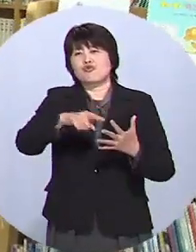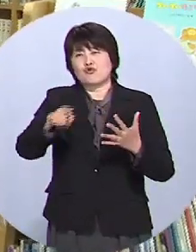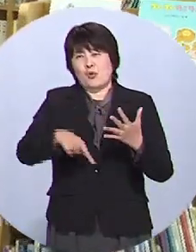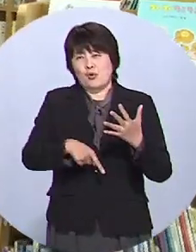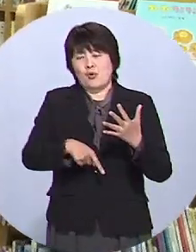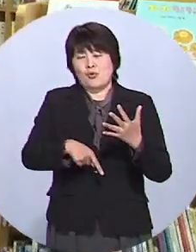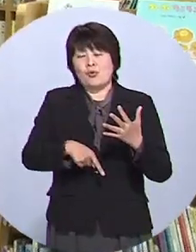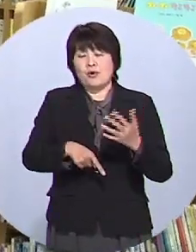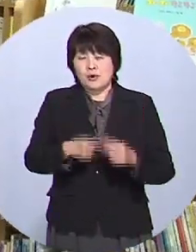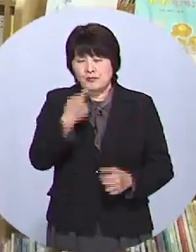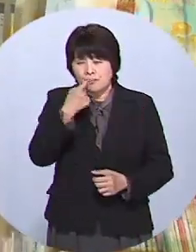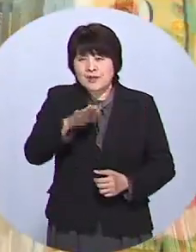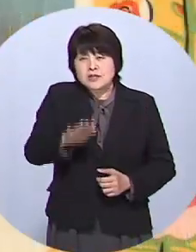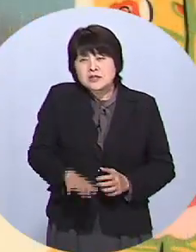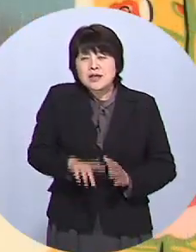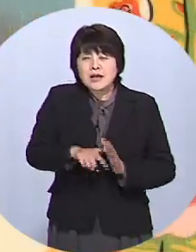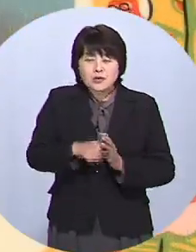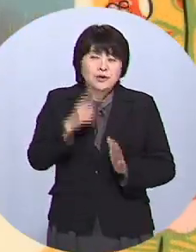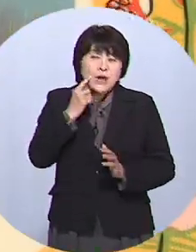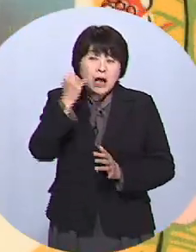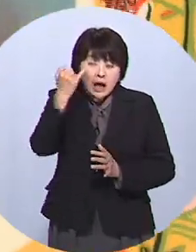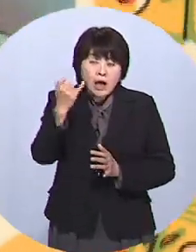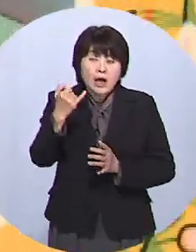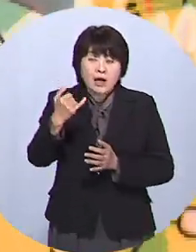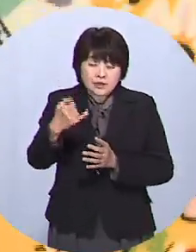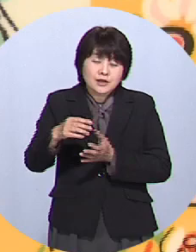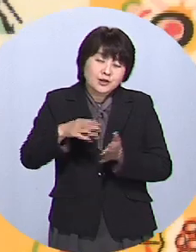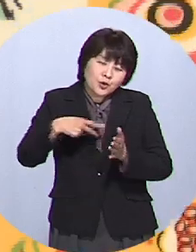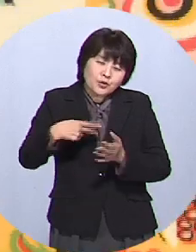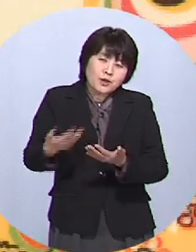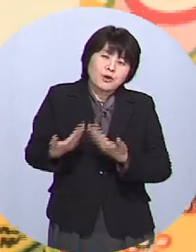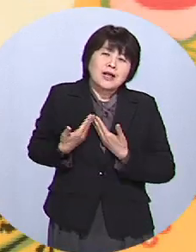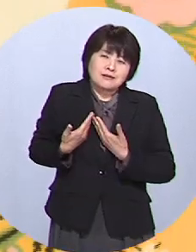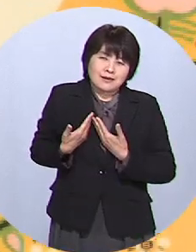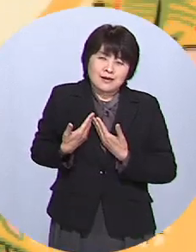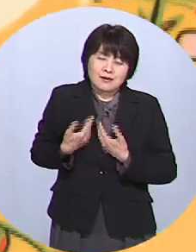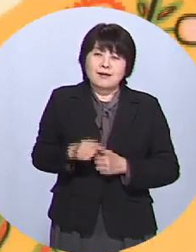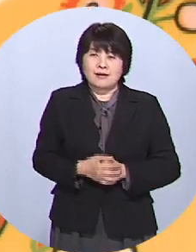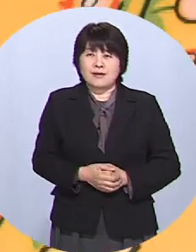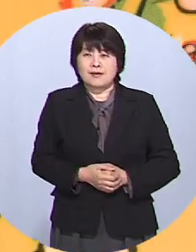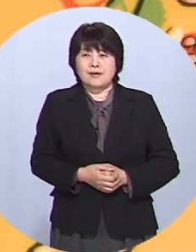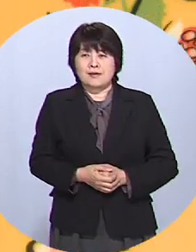この絵本私小さい時に母親に読み聞かせをしてもらった思い出があるんですよね。